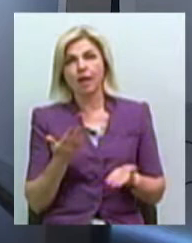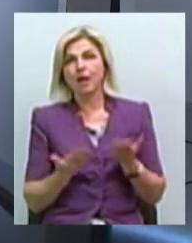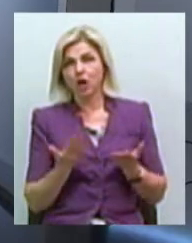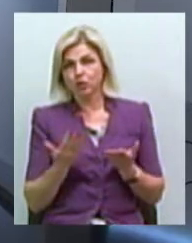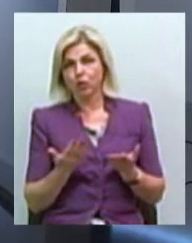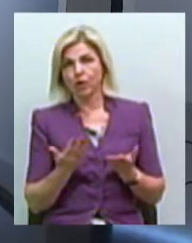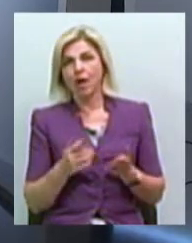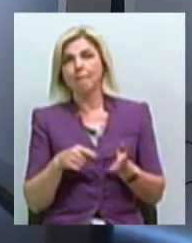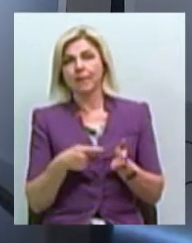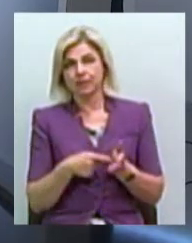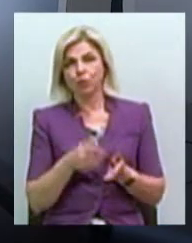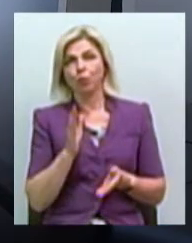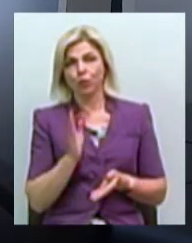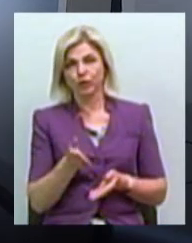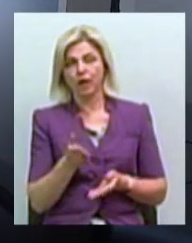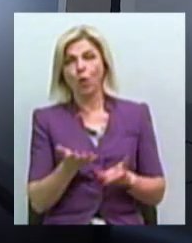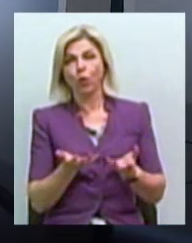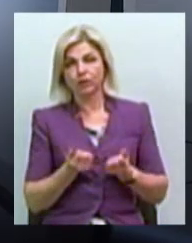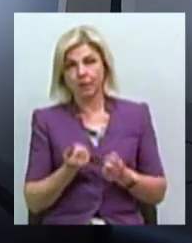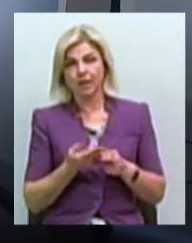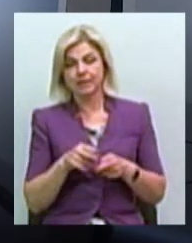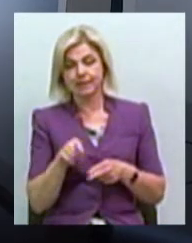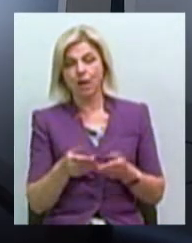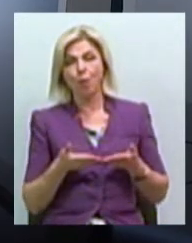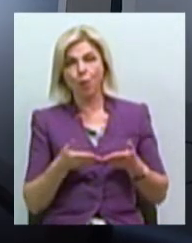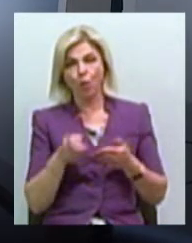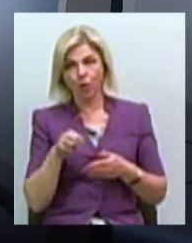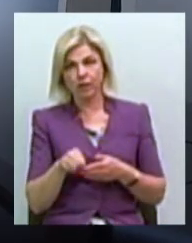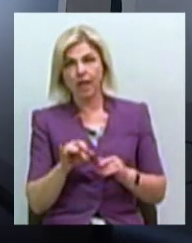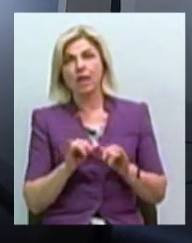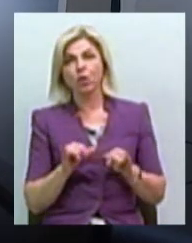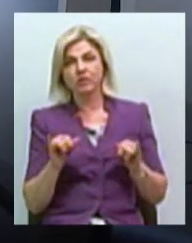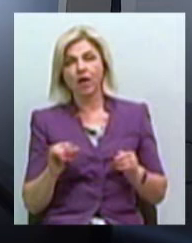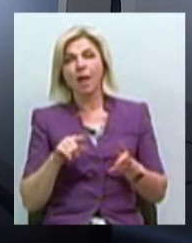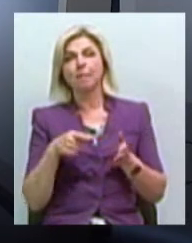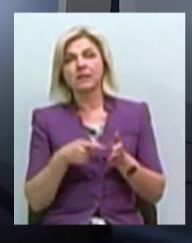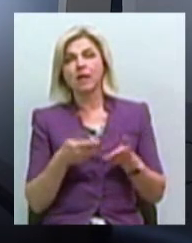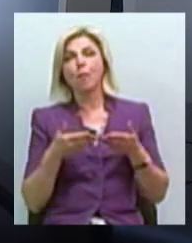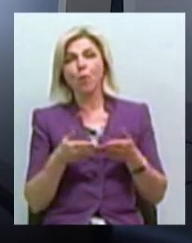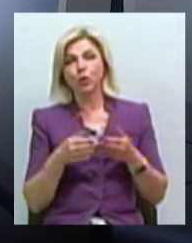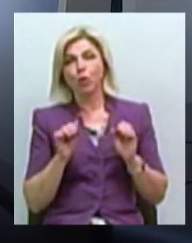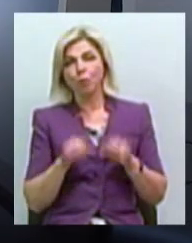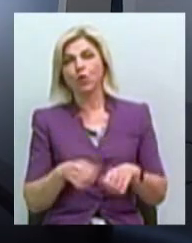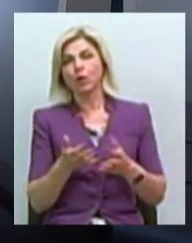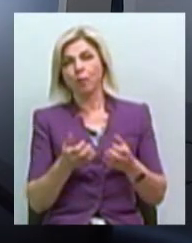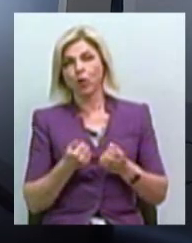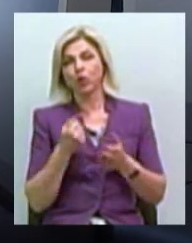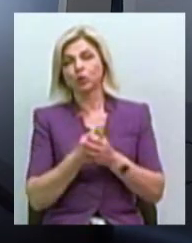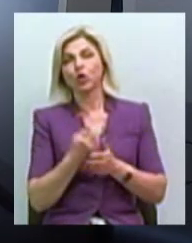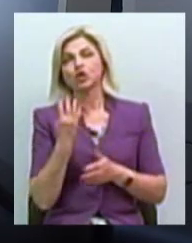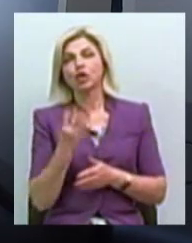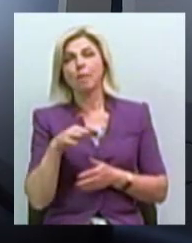якщо місто буде отримувати цей порт і розвивати його, міський бюджет може отримати за 5 років до 4 мільярдів